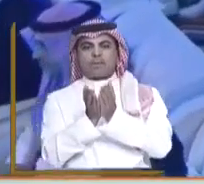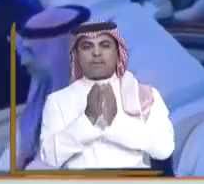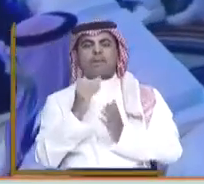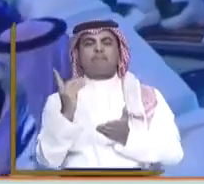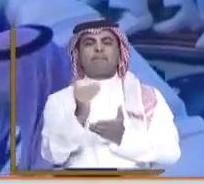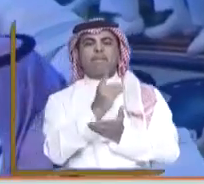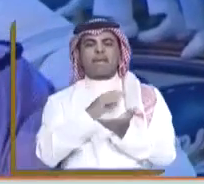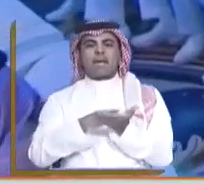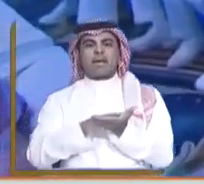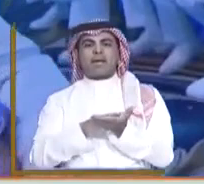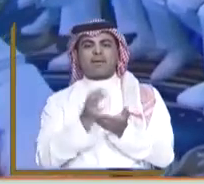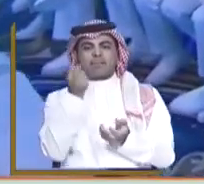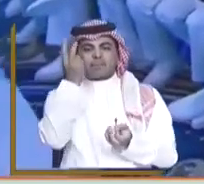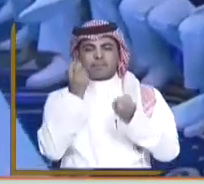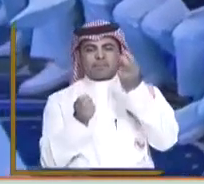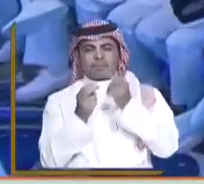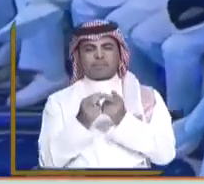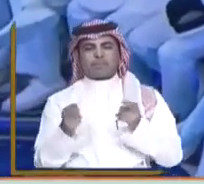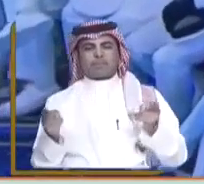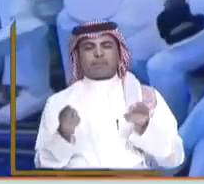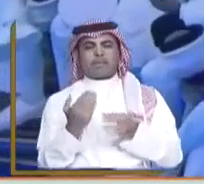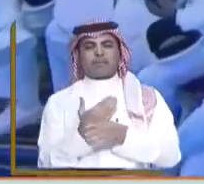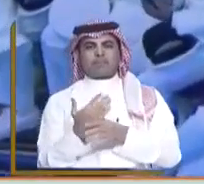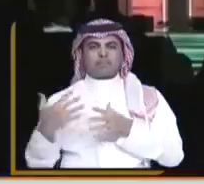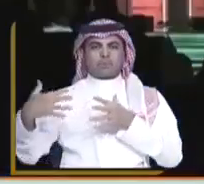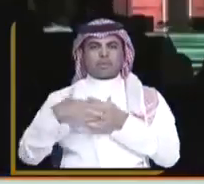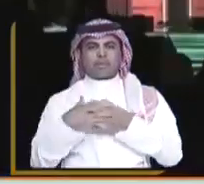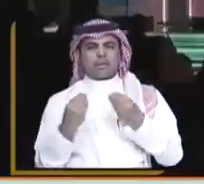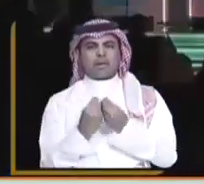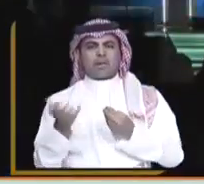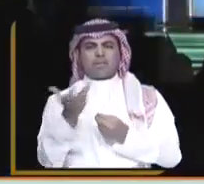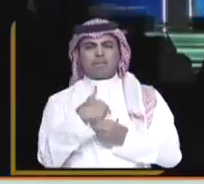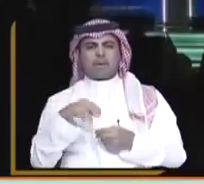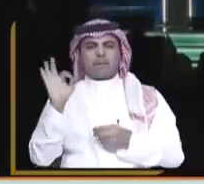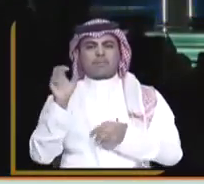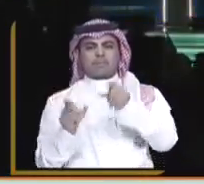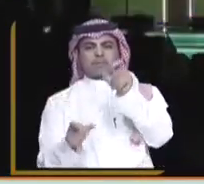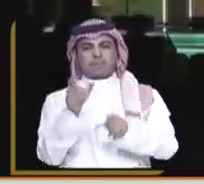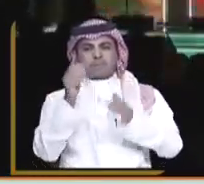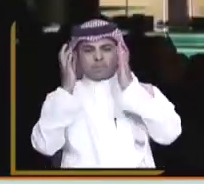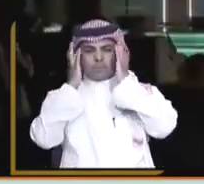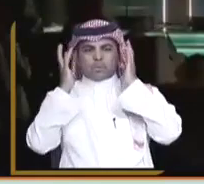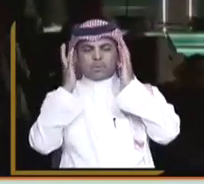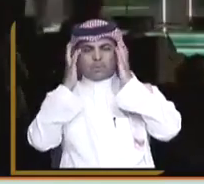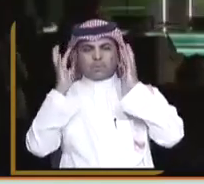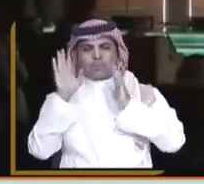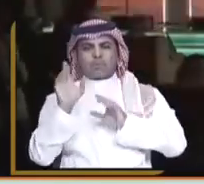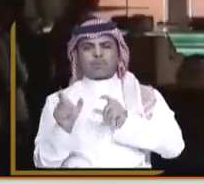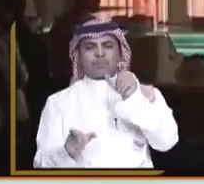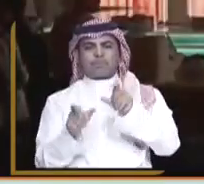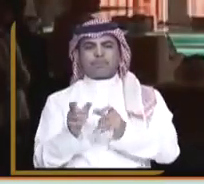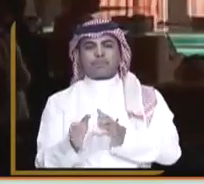اضافه الى الابتكار في التقنيات الحديثه بمشاركه اكثر من 50 متحدثا من خبراء القطاع البحري